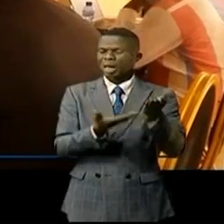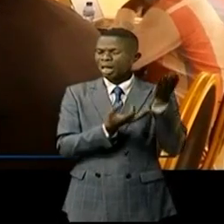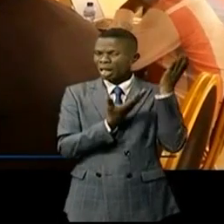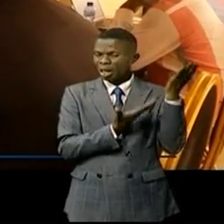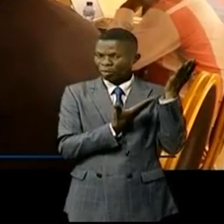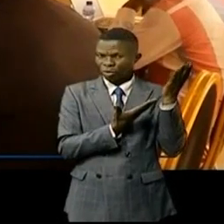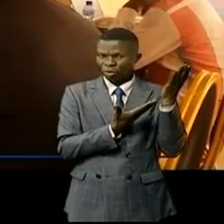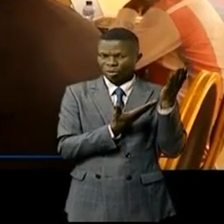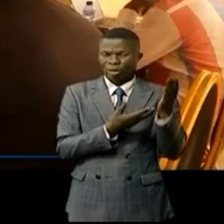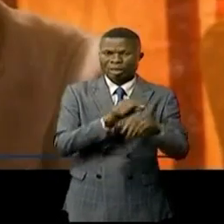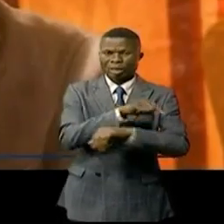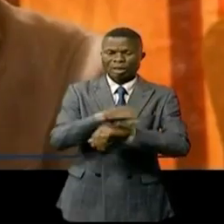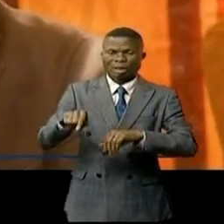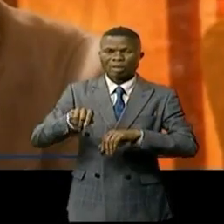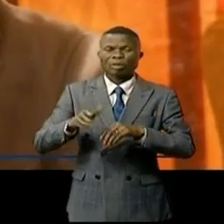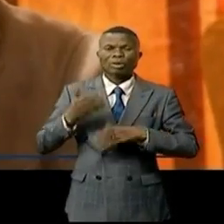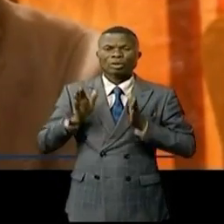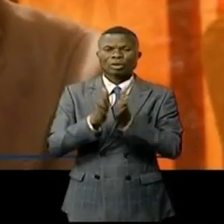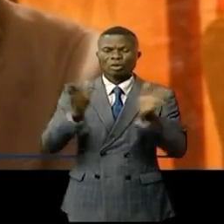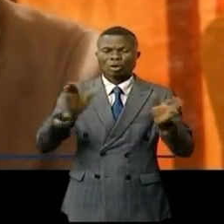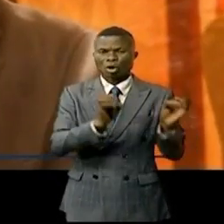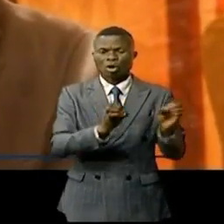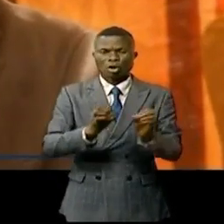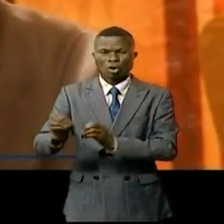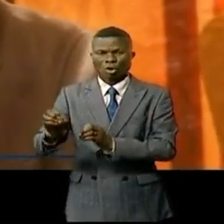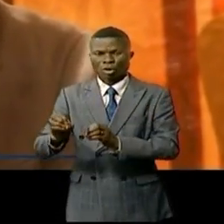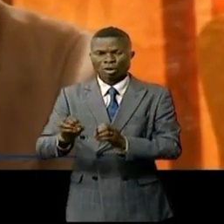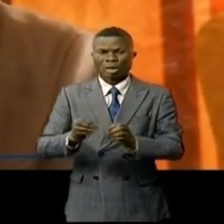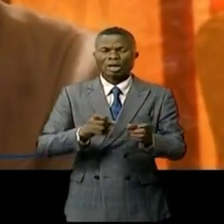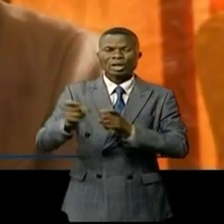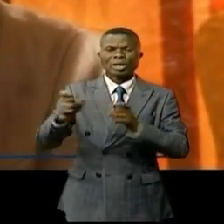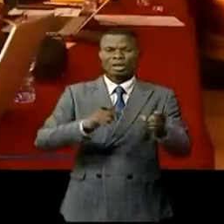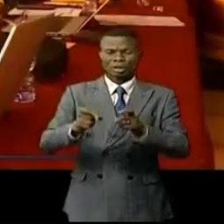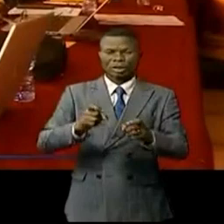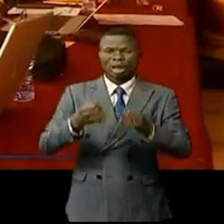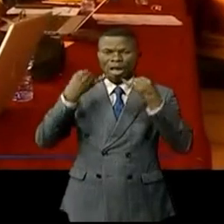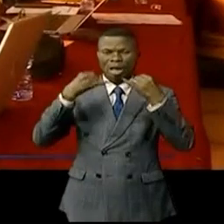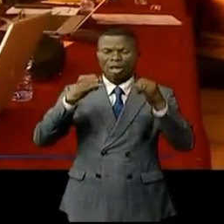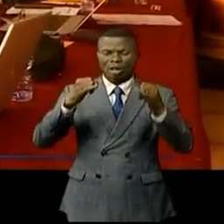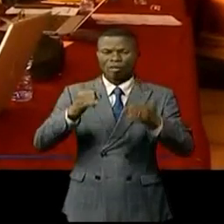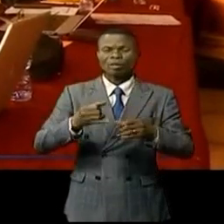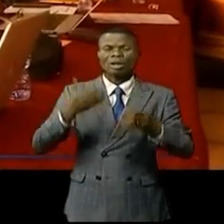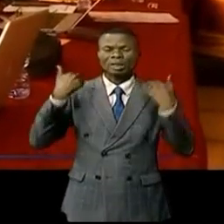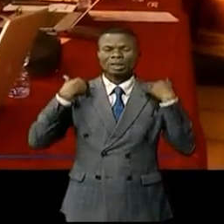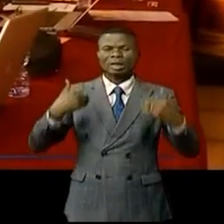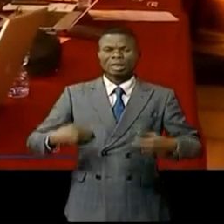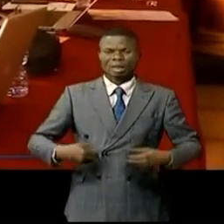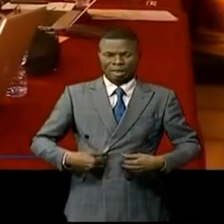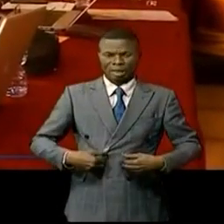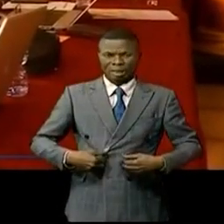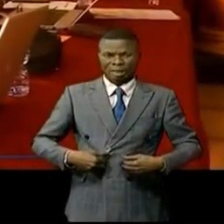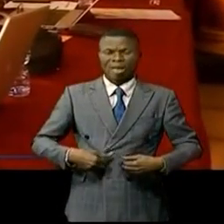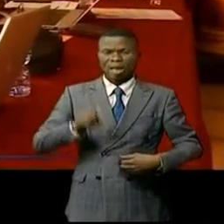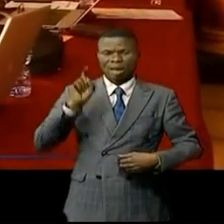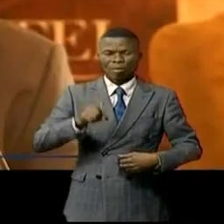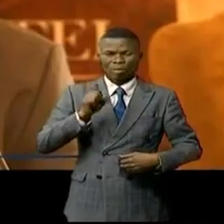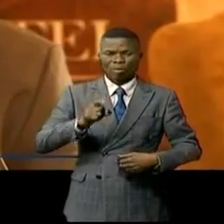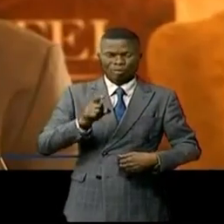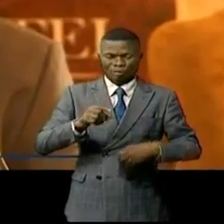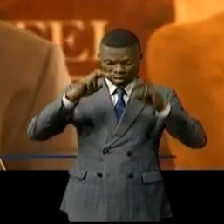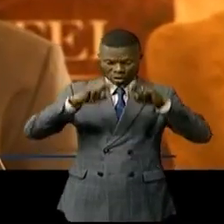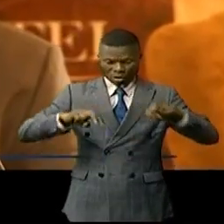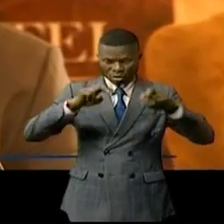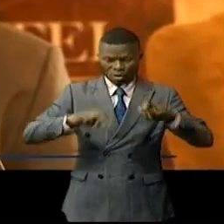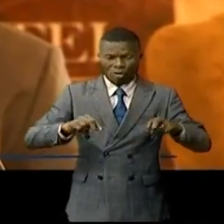c'est ce que la Direction générale de l'organisation et de gestion des services de soins de santé a voulu faire en menant cette enquête dont